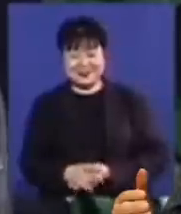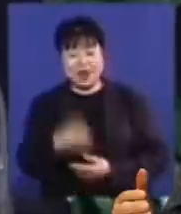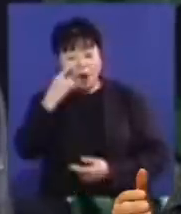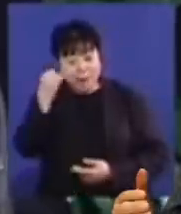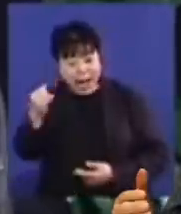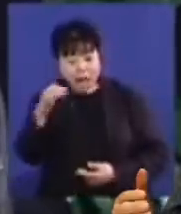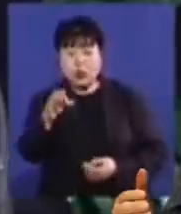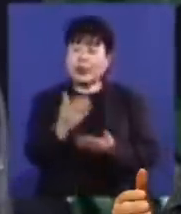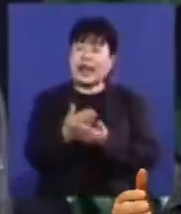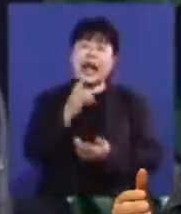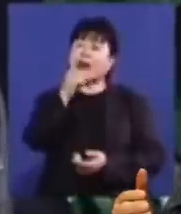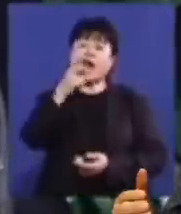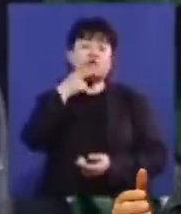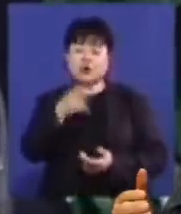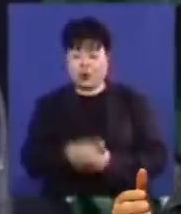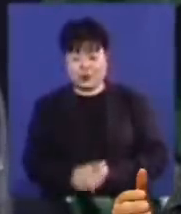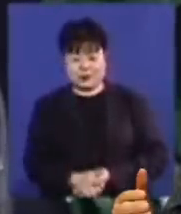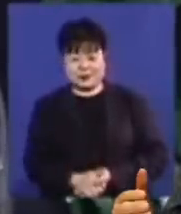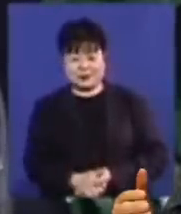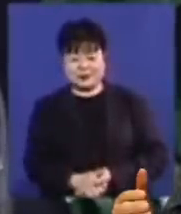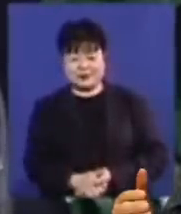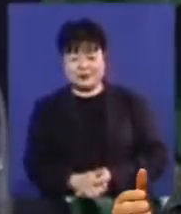어머니는 그런 어머니가 없지 않아요.